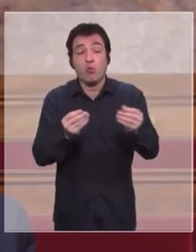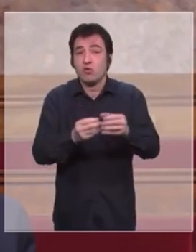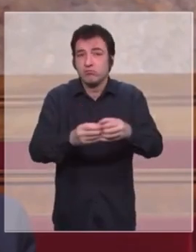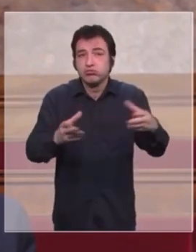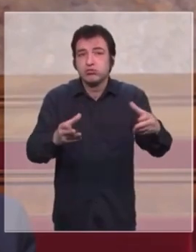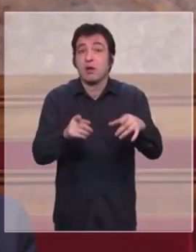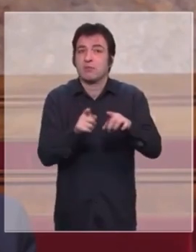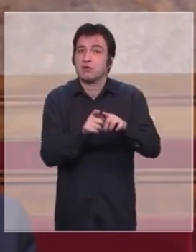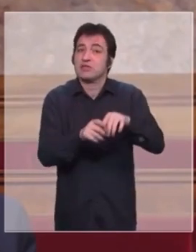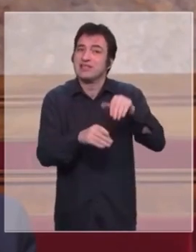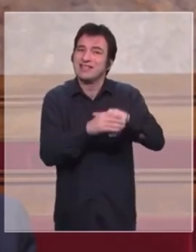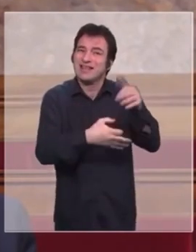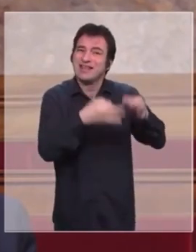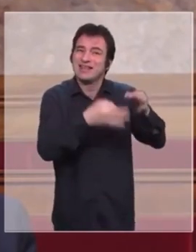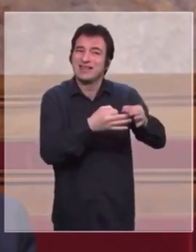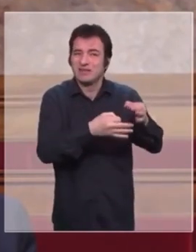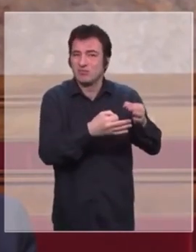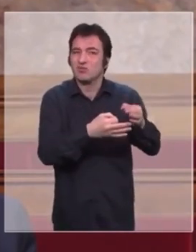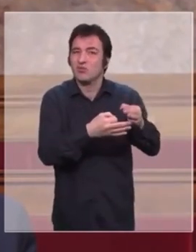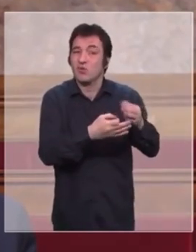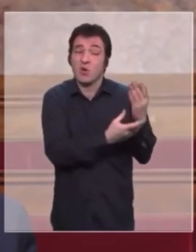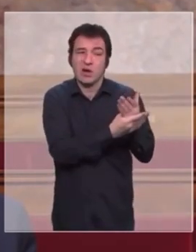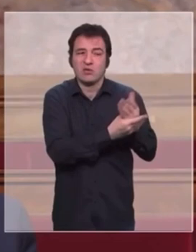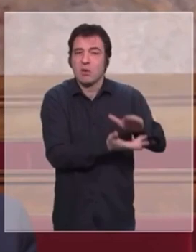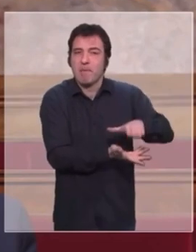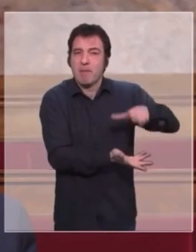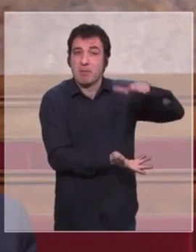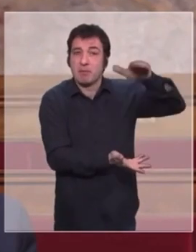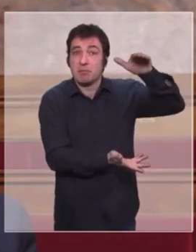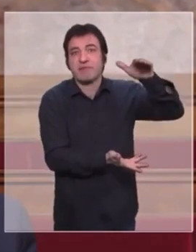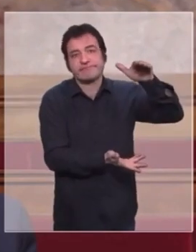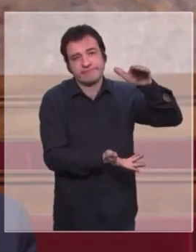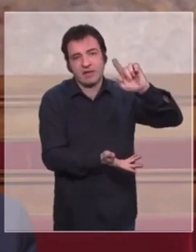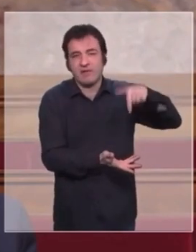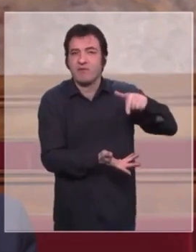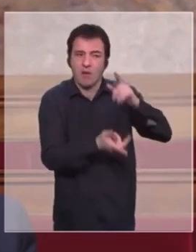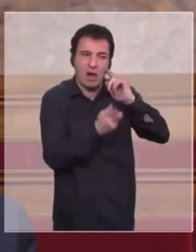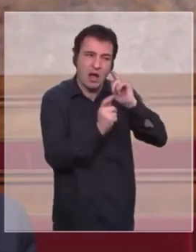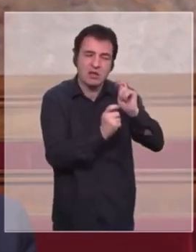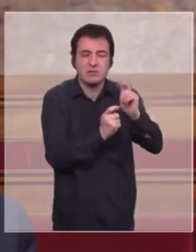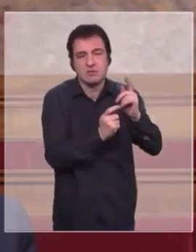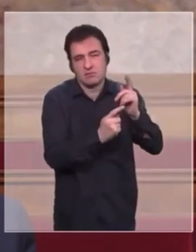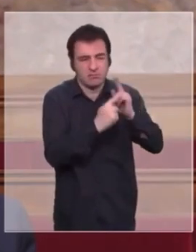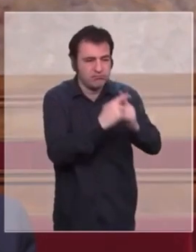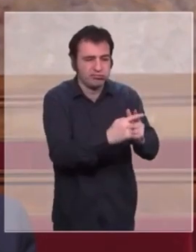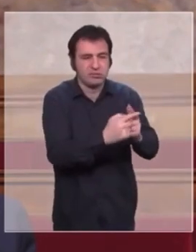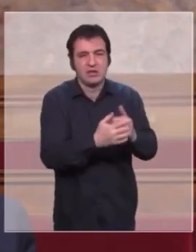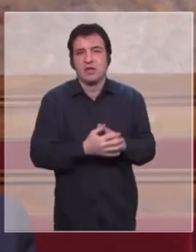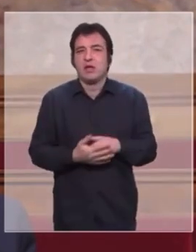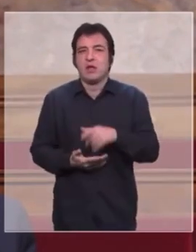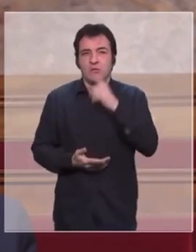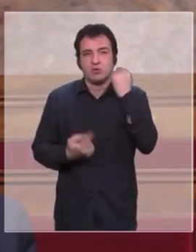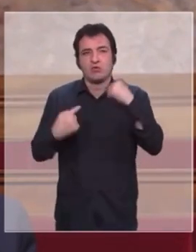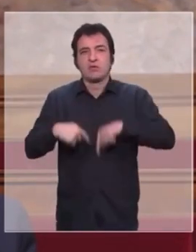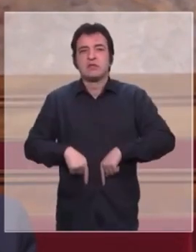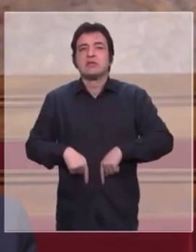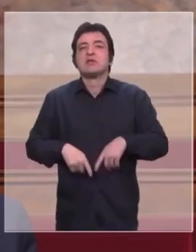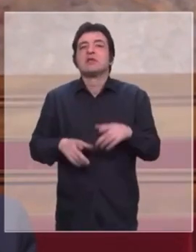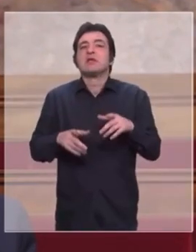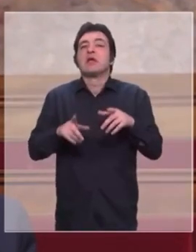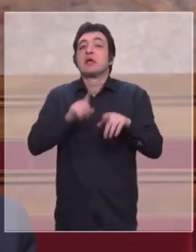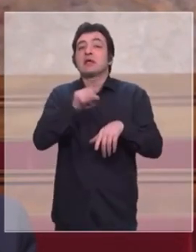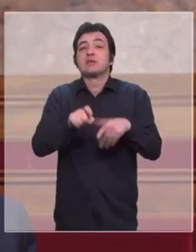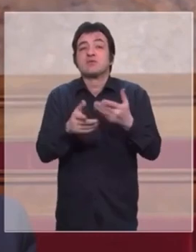dans les tribunaux, attendent et appellent une attention particulière. Monsieur le ministre, ma question est simple. Dans cet